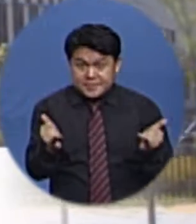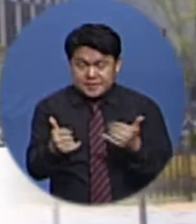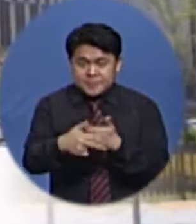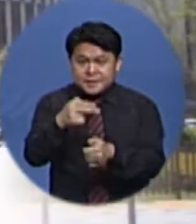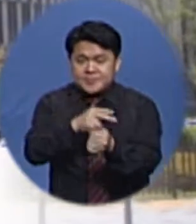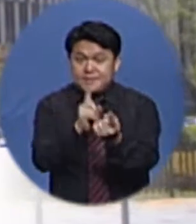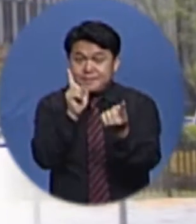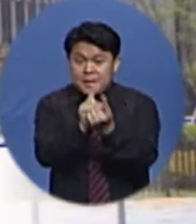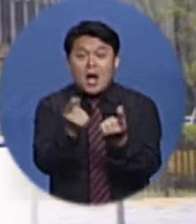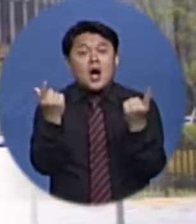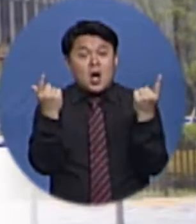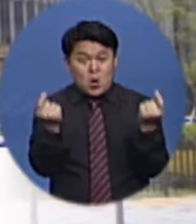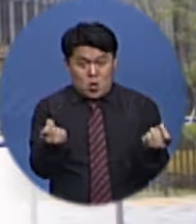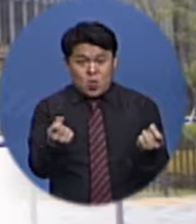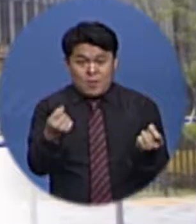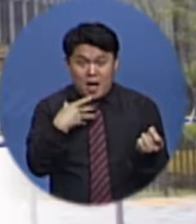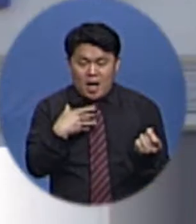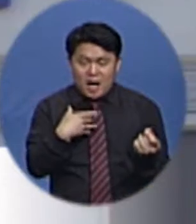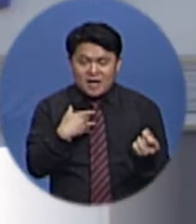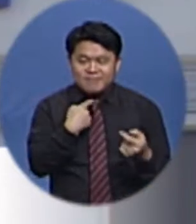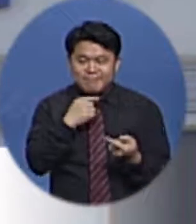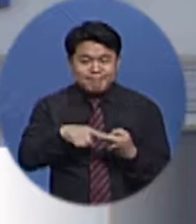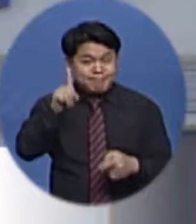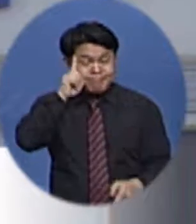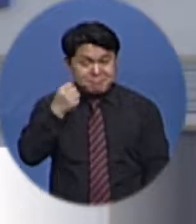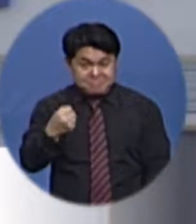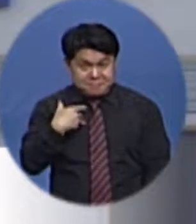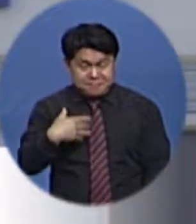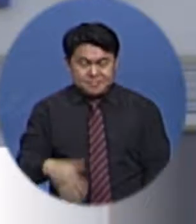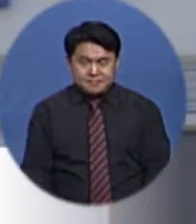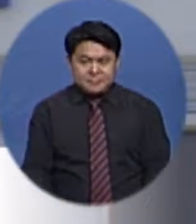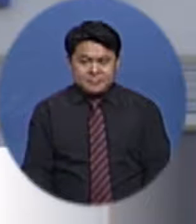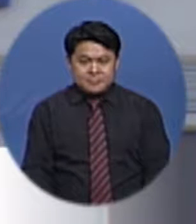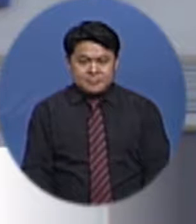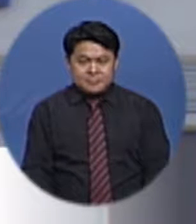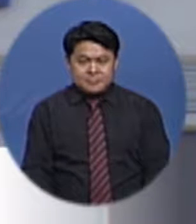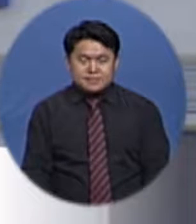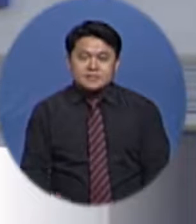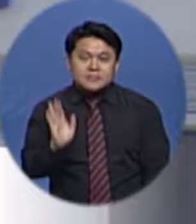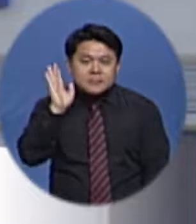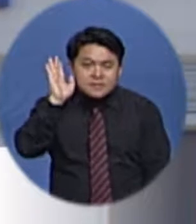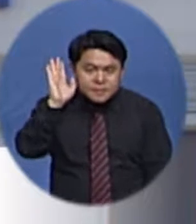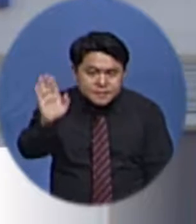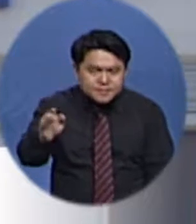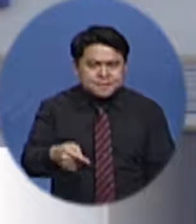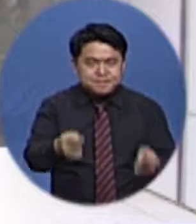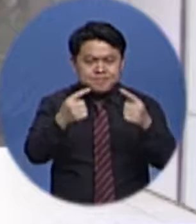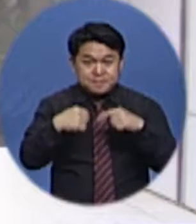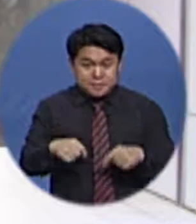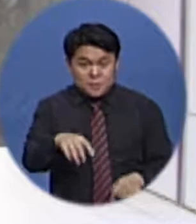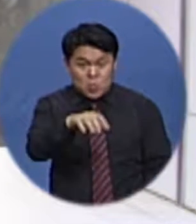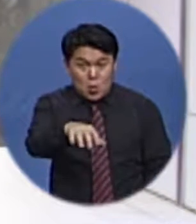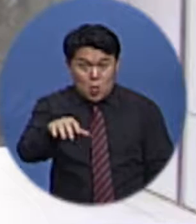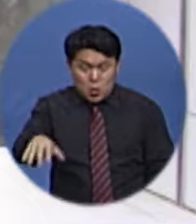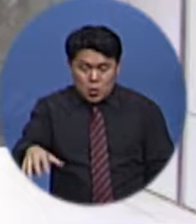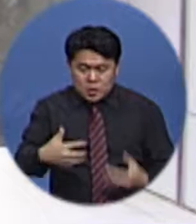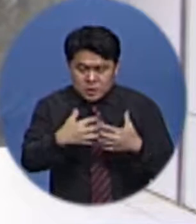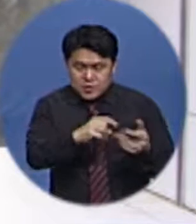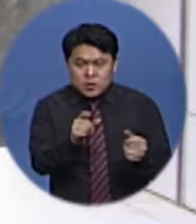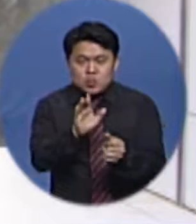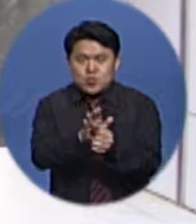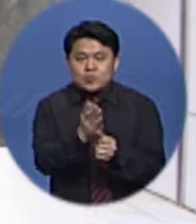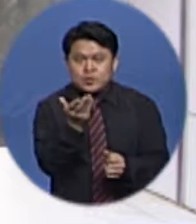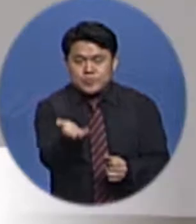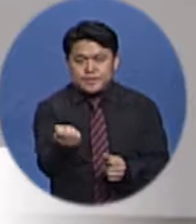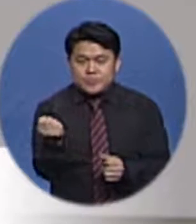의사하고 직접 만나는 거와 똑같다. 아주 만족도로 하는 입장입니다. 하반기에는 참여를 희망하는 기관에 대해서 장비 지원을